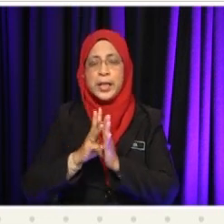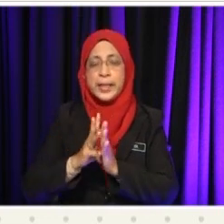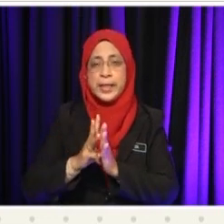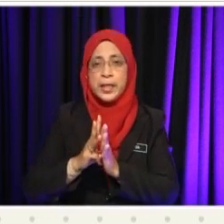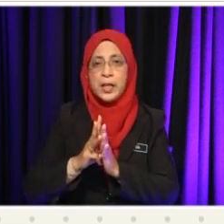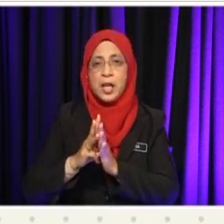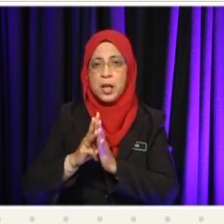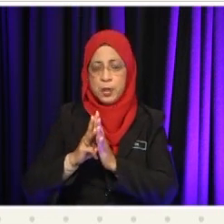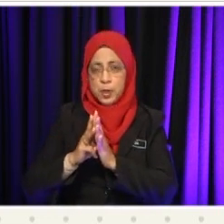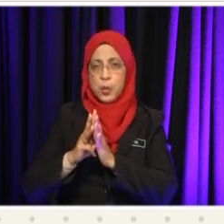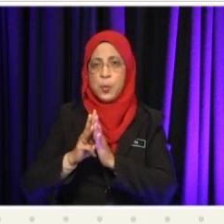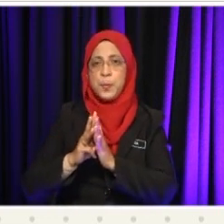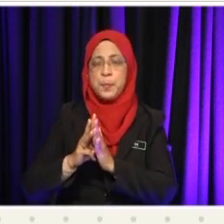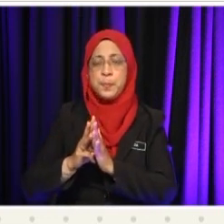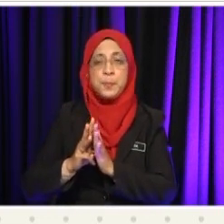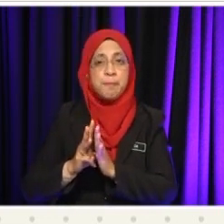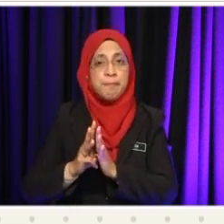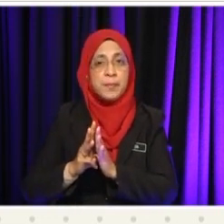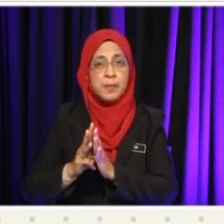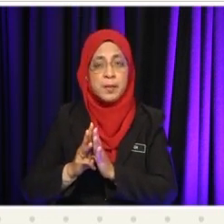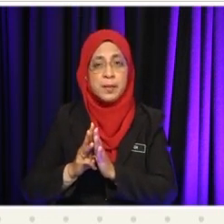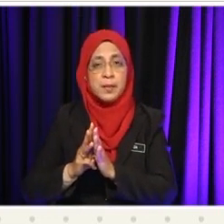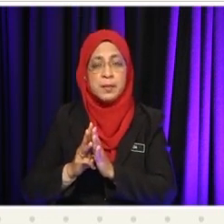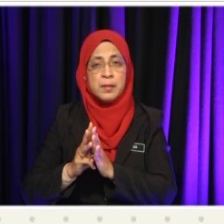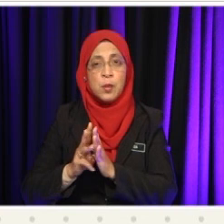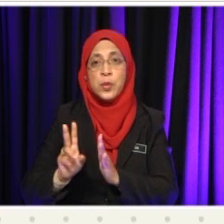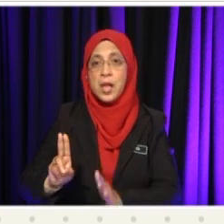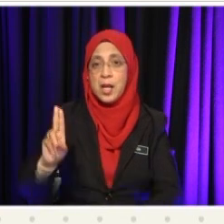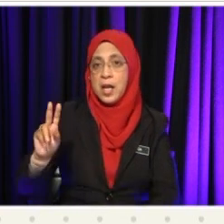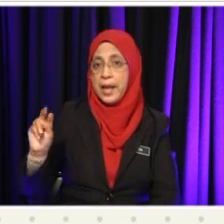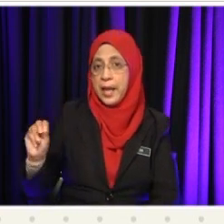Nov ataupun dalam bahasa melayunya adalah Utara